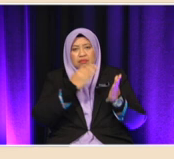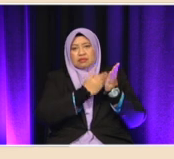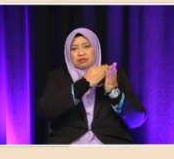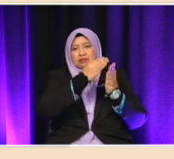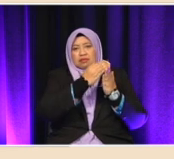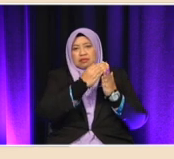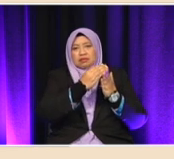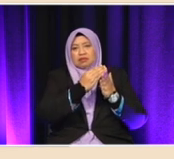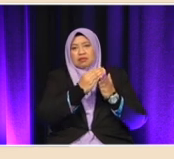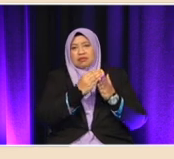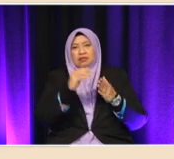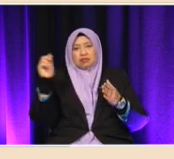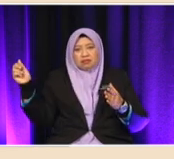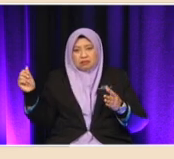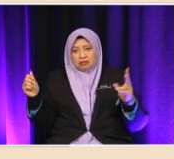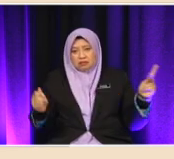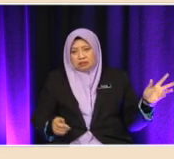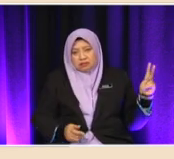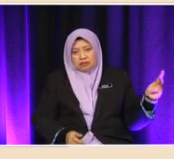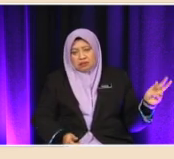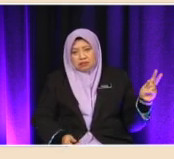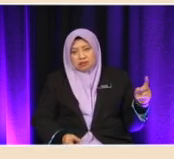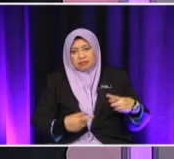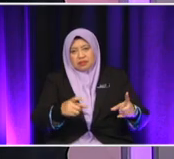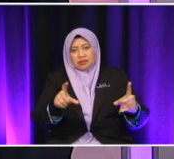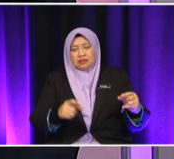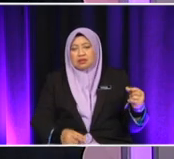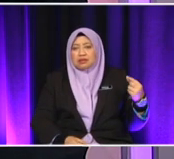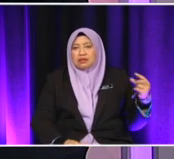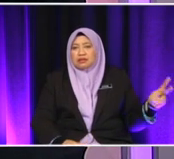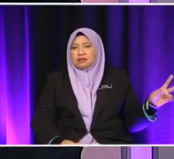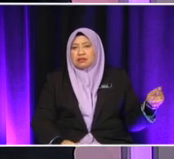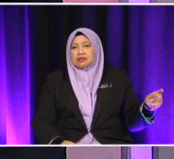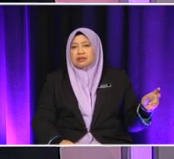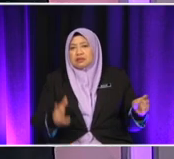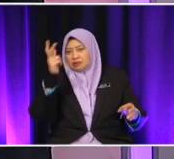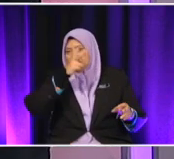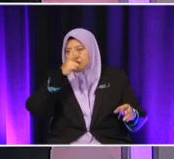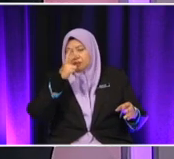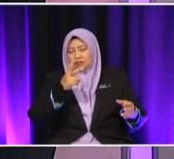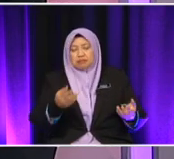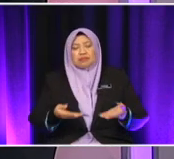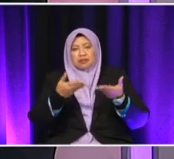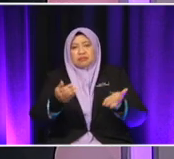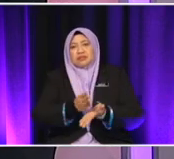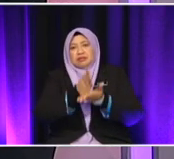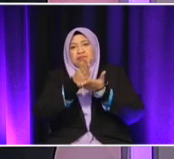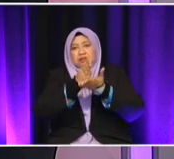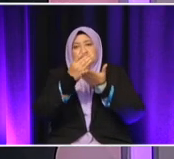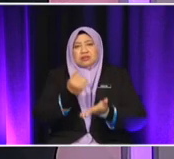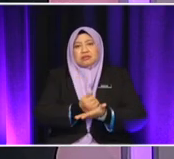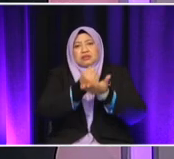penawaran akan beralih ke kiri Sebaliknya apabila kerajaan banyak bagi bantuan subsidi